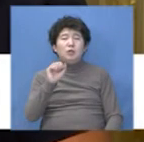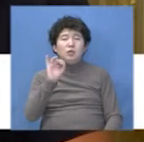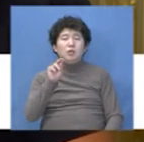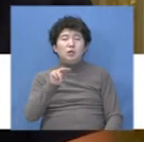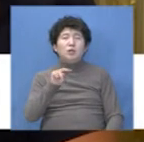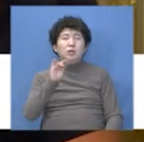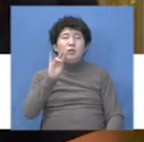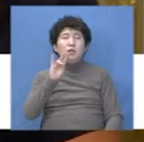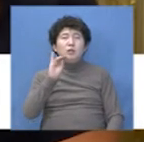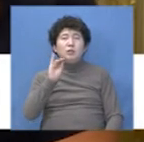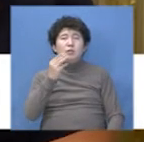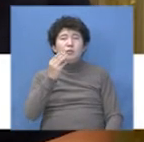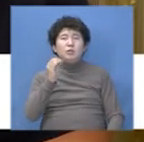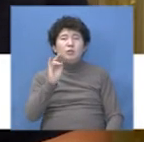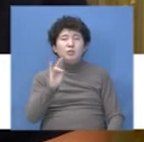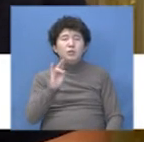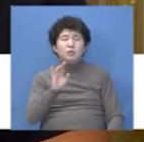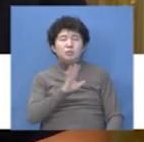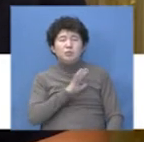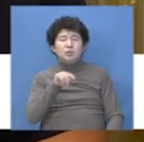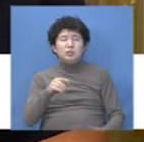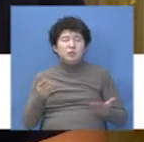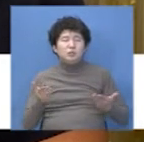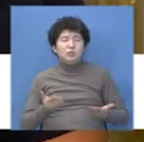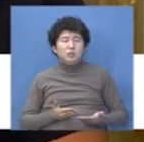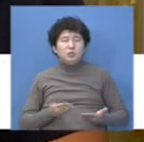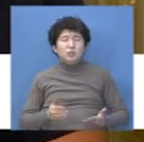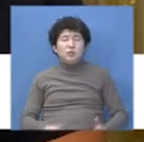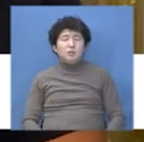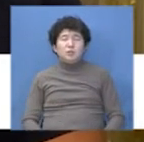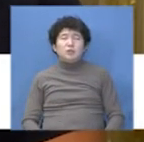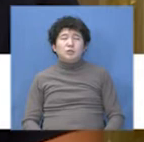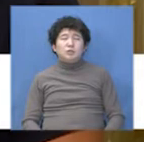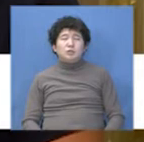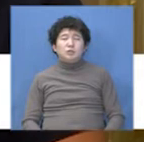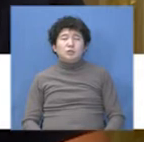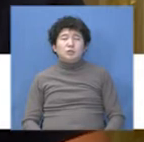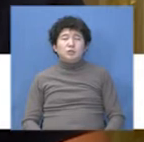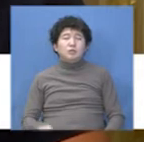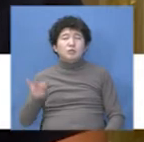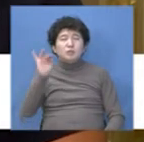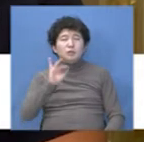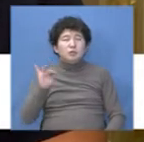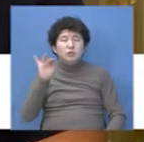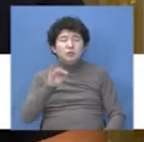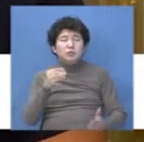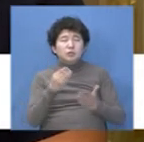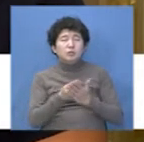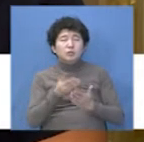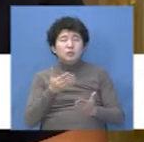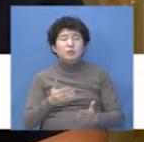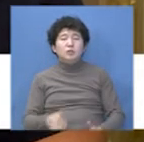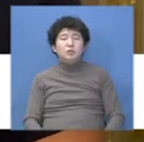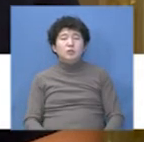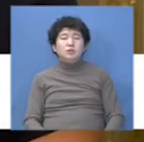есть он сам непосредственно в этом доме проживал. Поэтому оно представляет и историческую ценность с